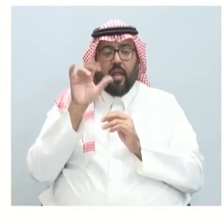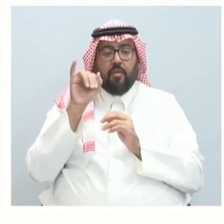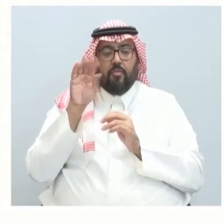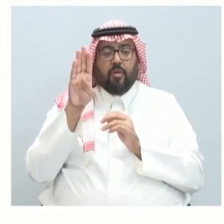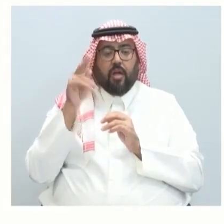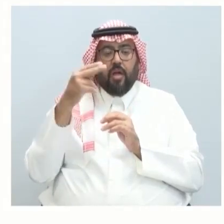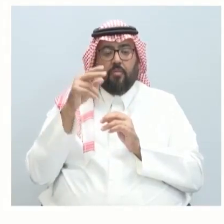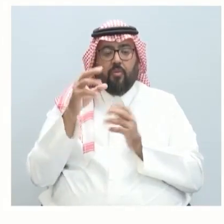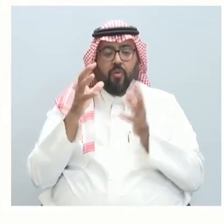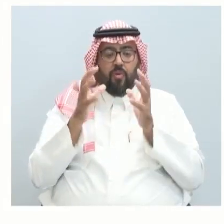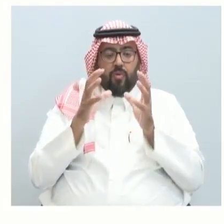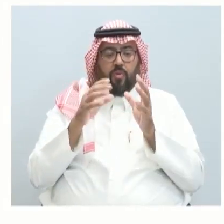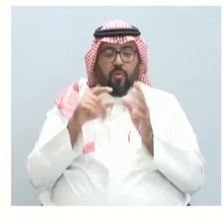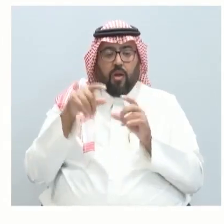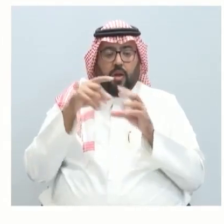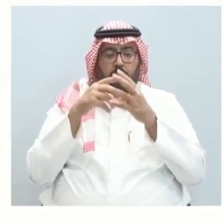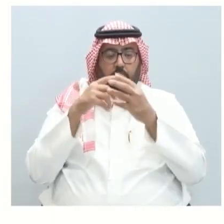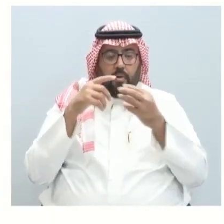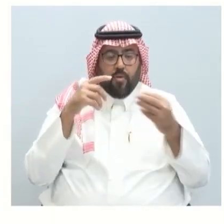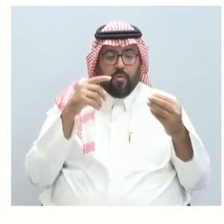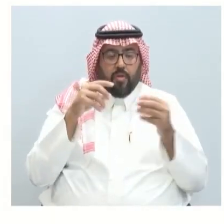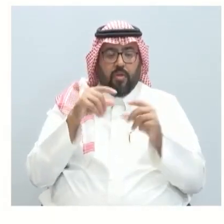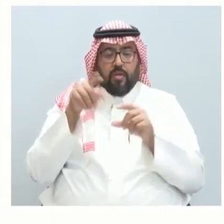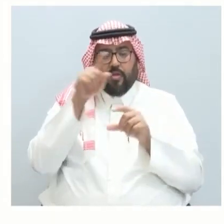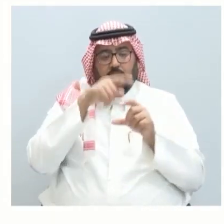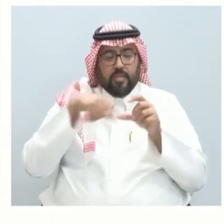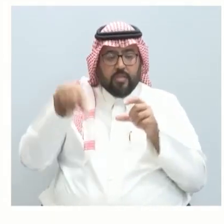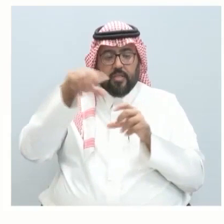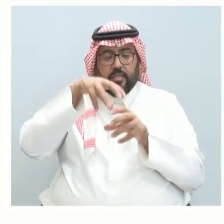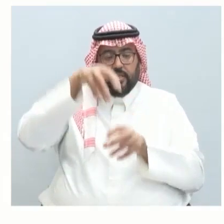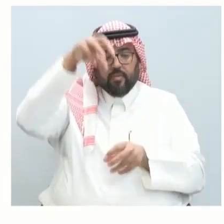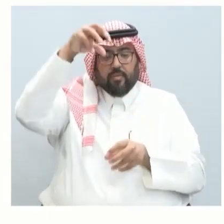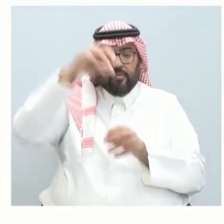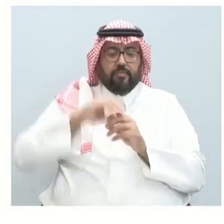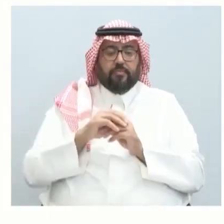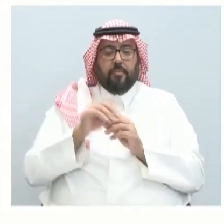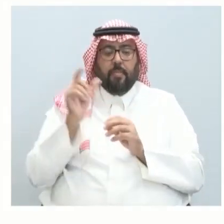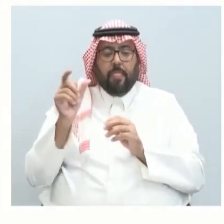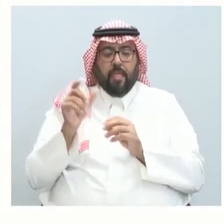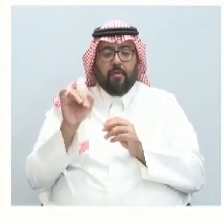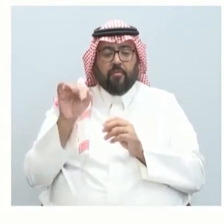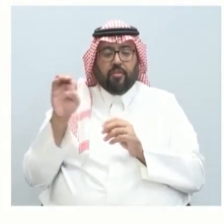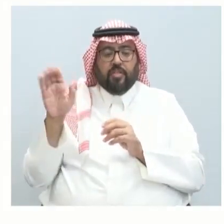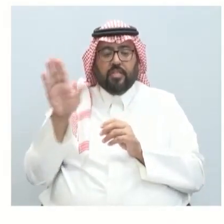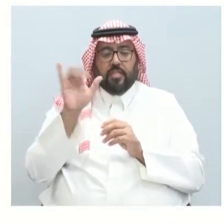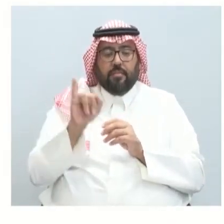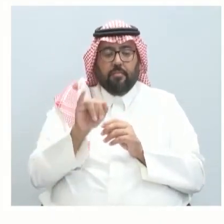والكره والمخروط والاسطوانه هي فكره درسنا لدينا هذه المفردات الجديده